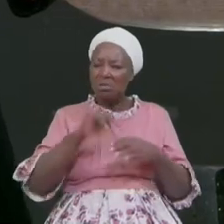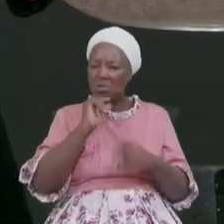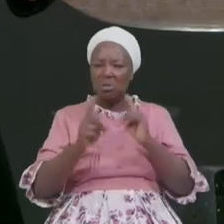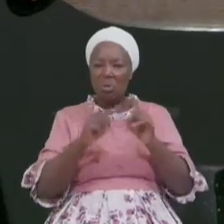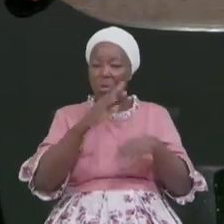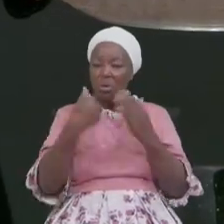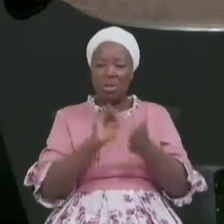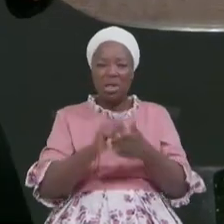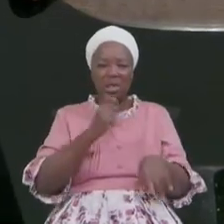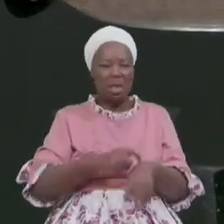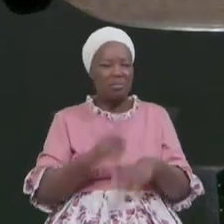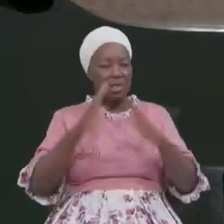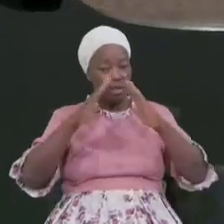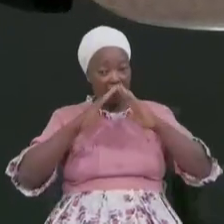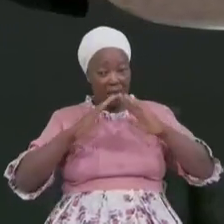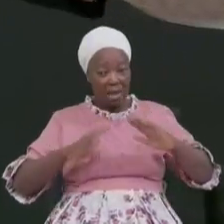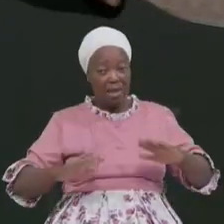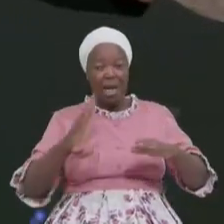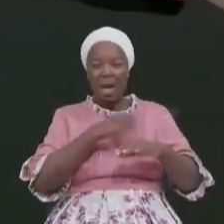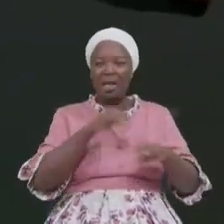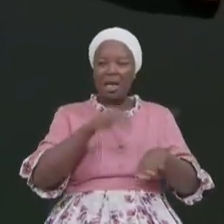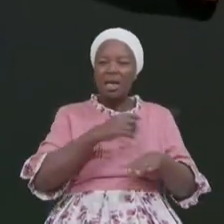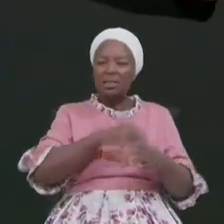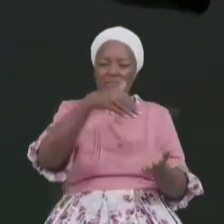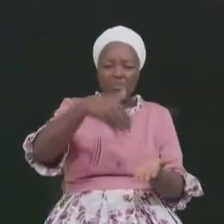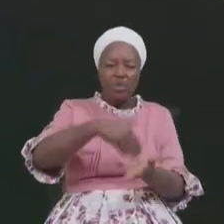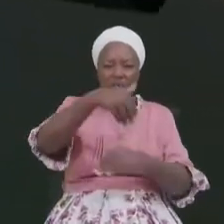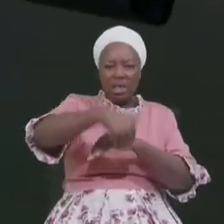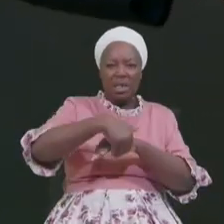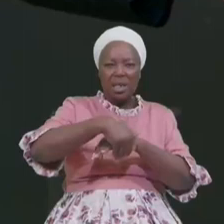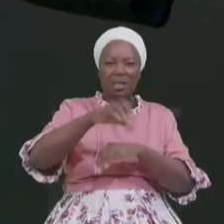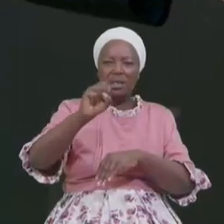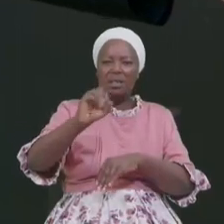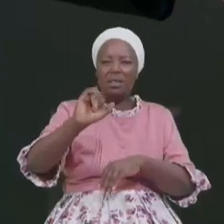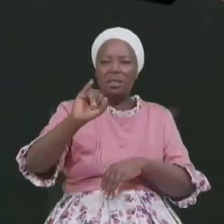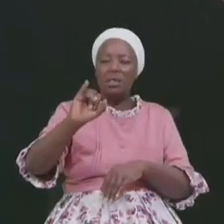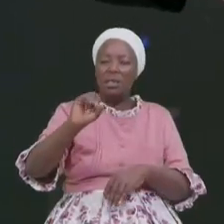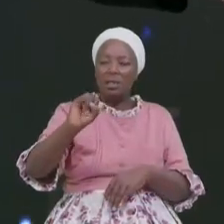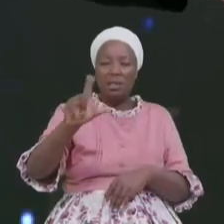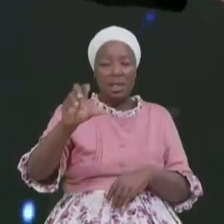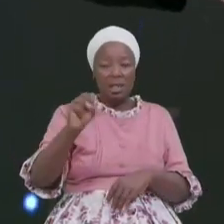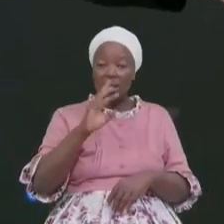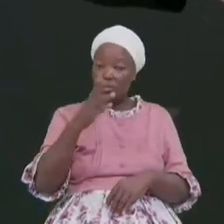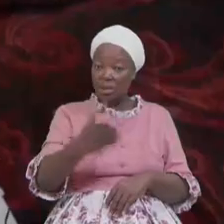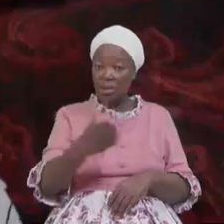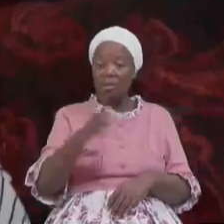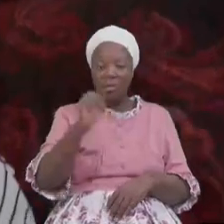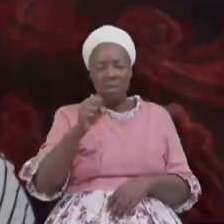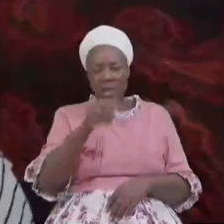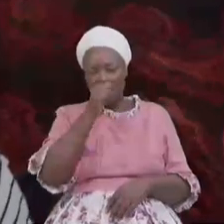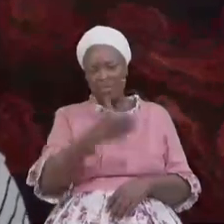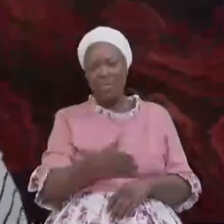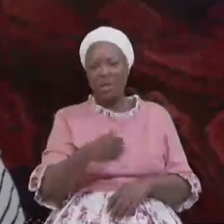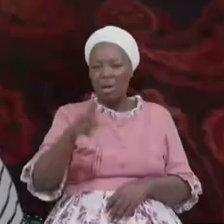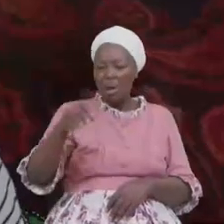silence. Et au milieu de la nuit, Silas, est-ce que tu es là? Oui, je suis là. Paul, comment